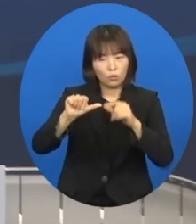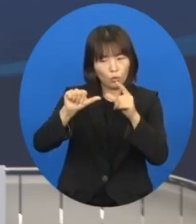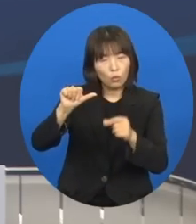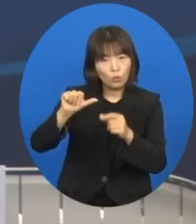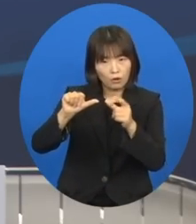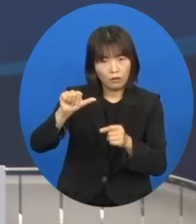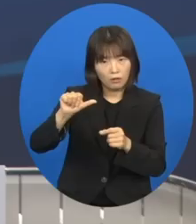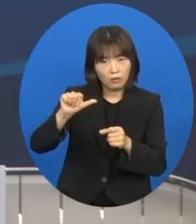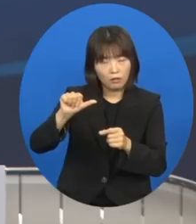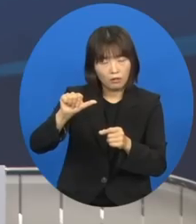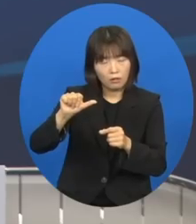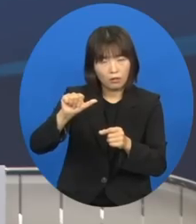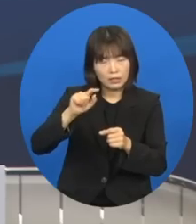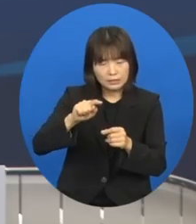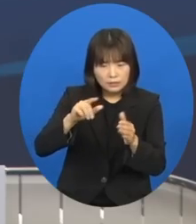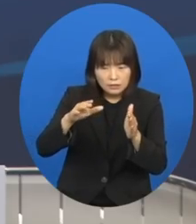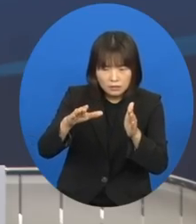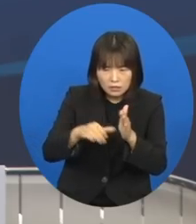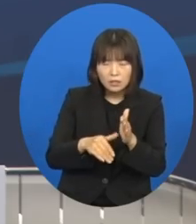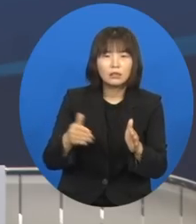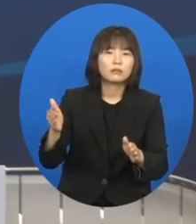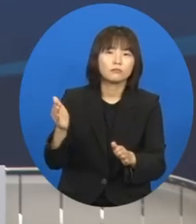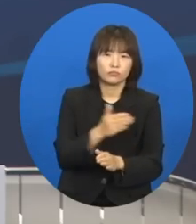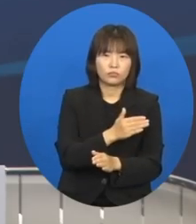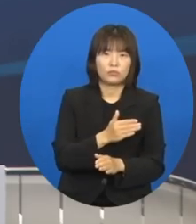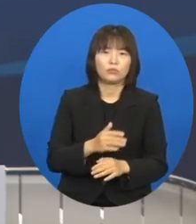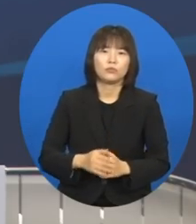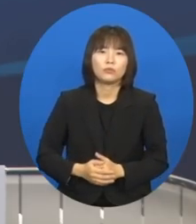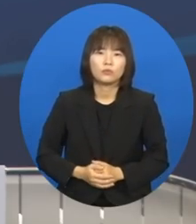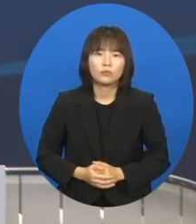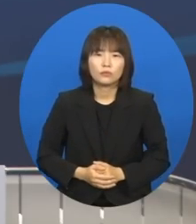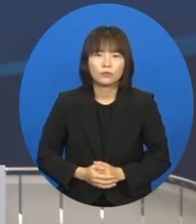5월달이었는데 바로 그때부터